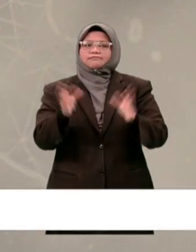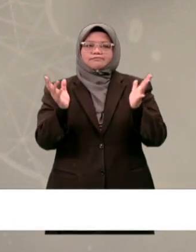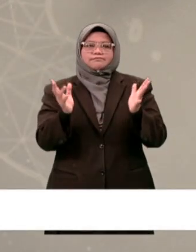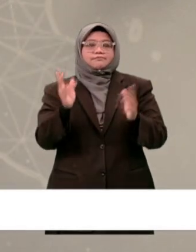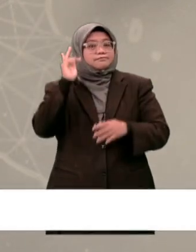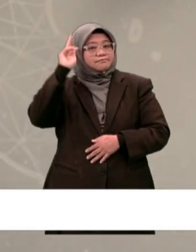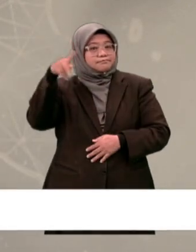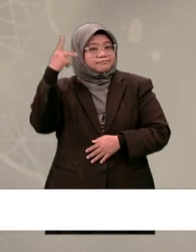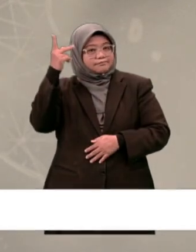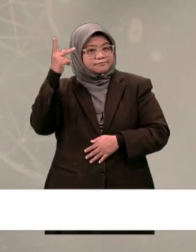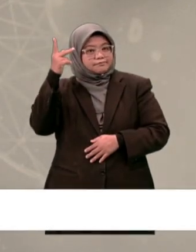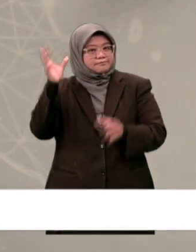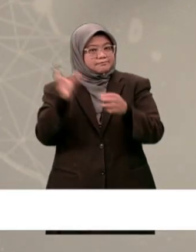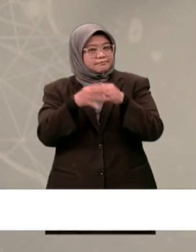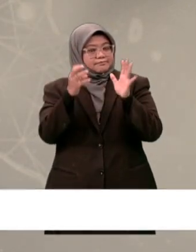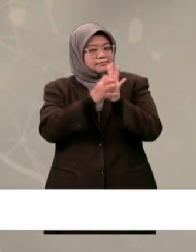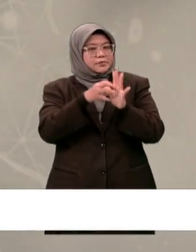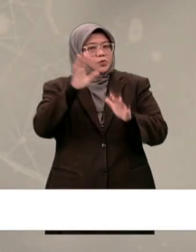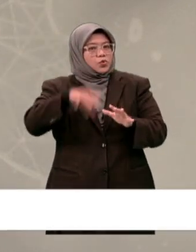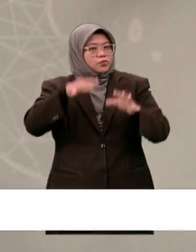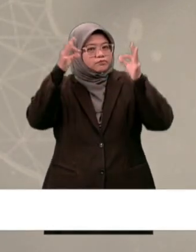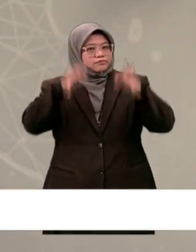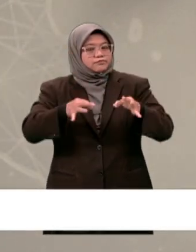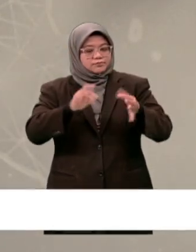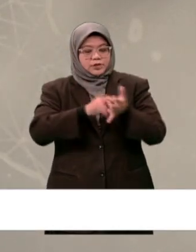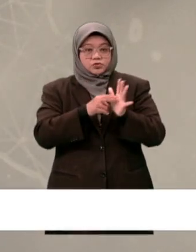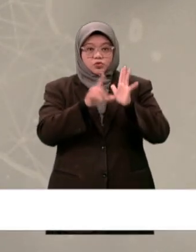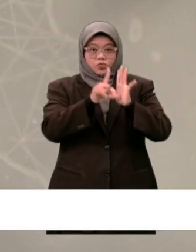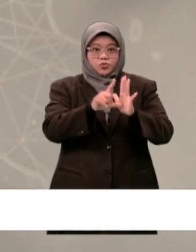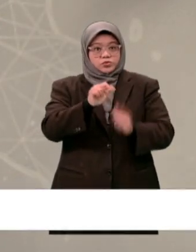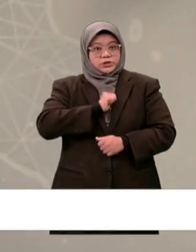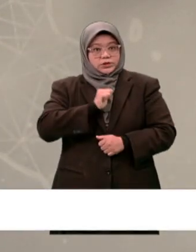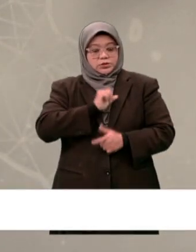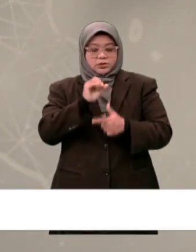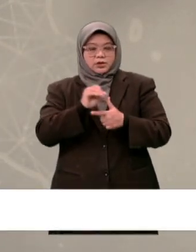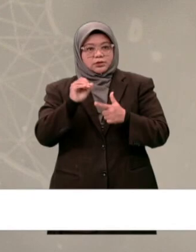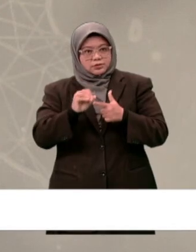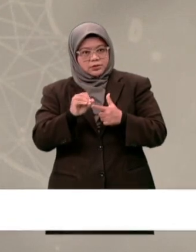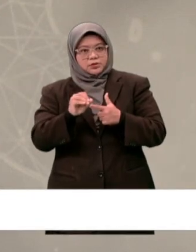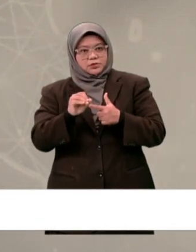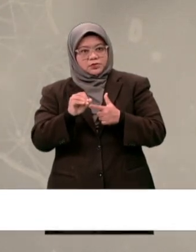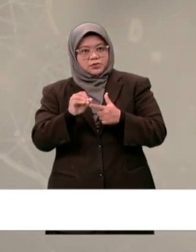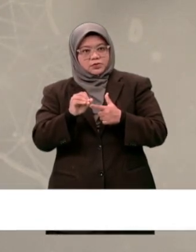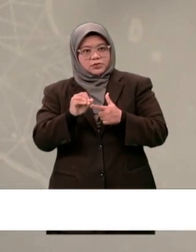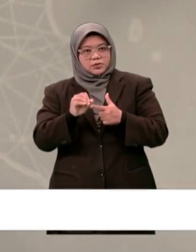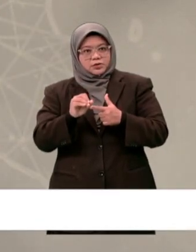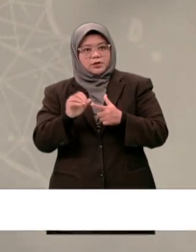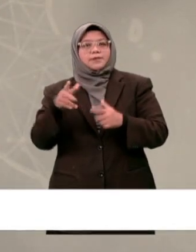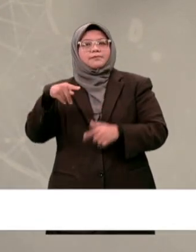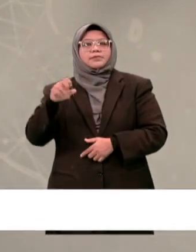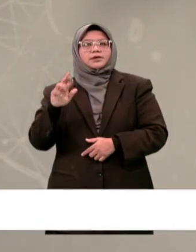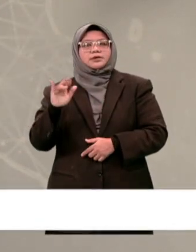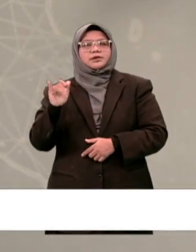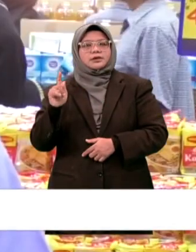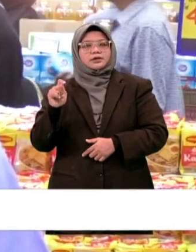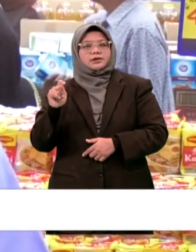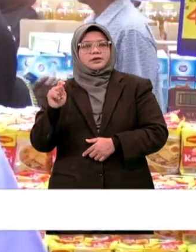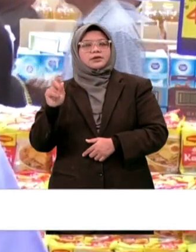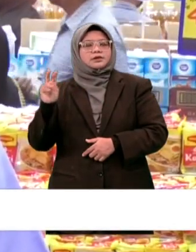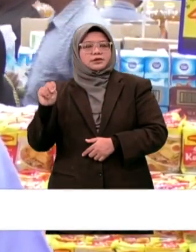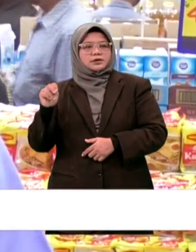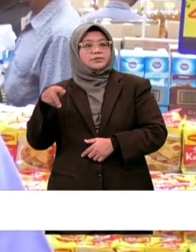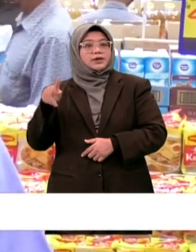ke-15kan Sama Adil menggunakan logo sendiri atau logo perikatan nasional itu